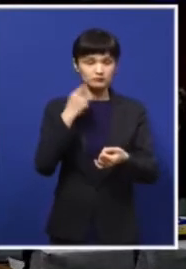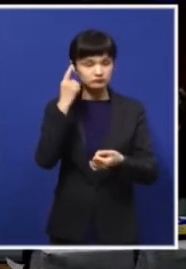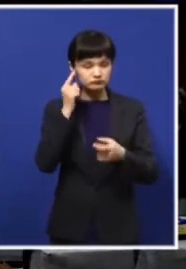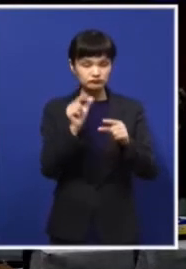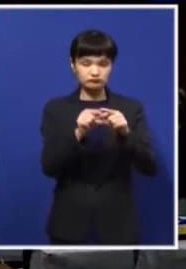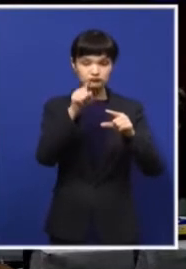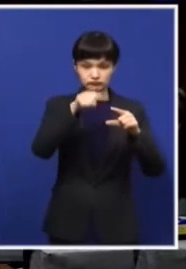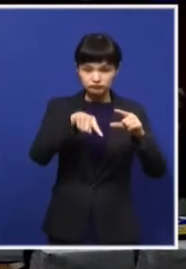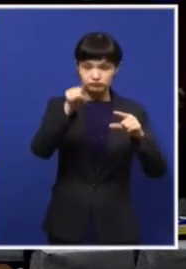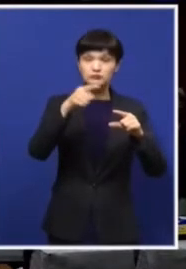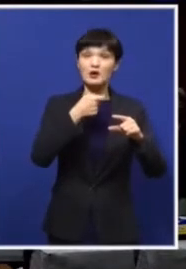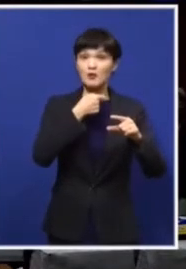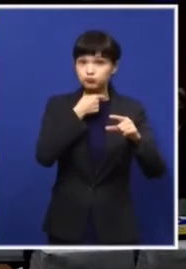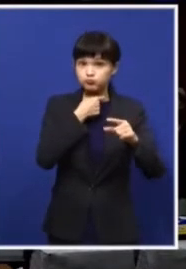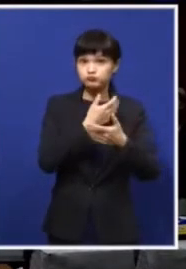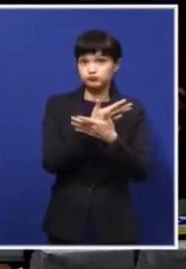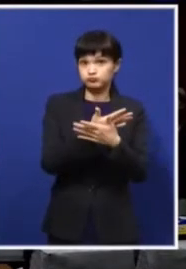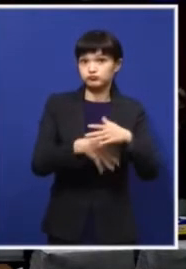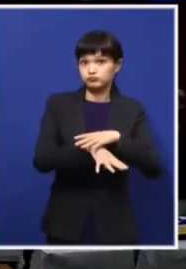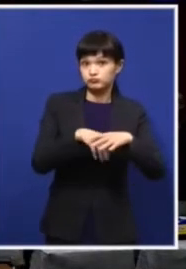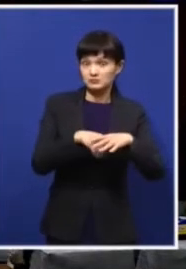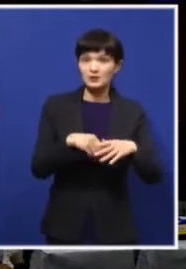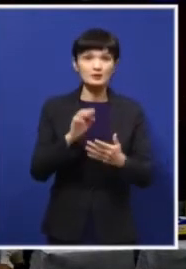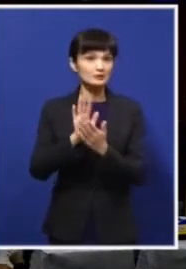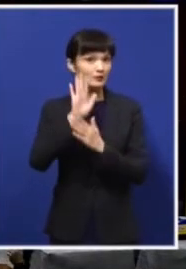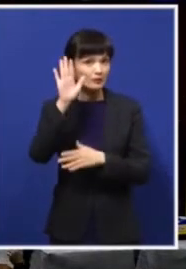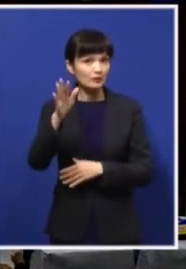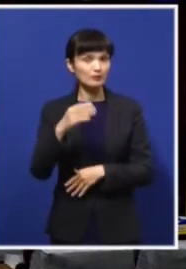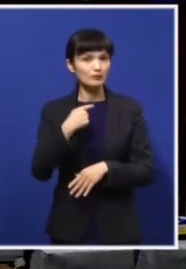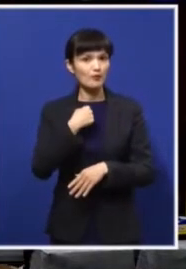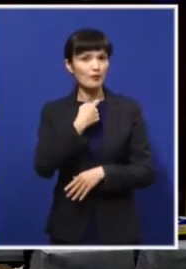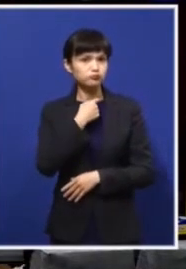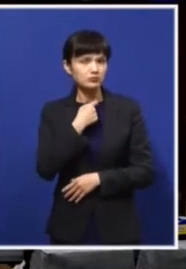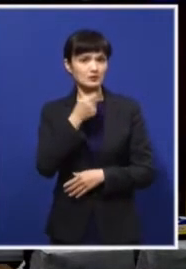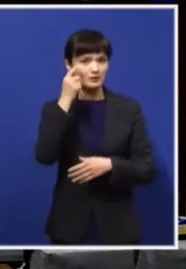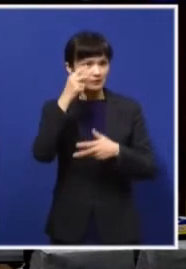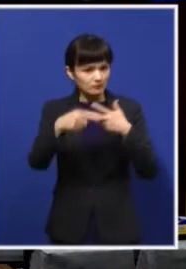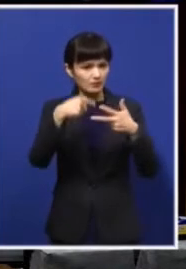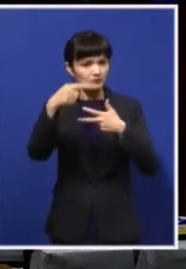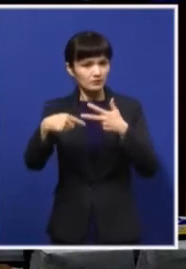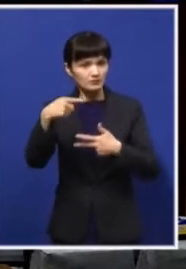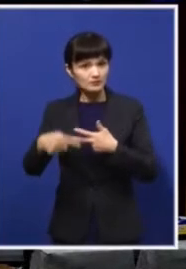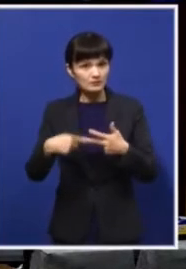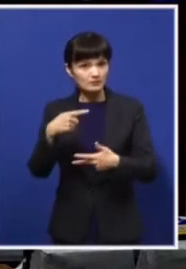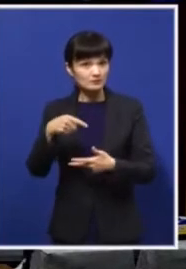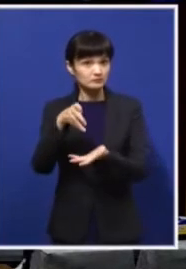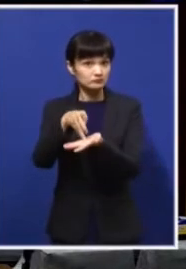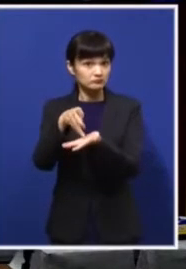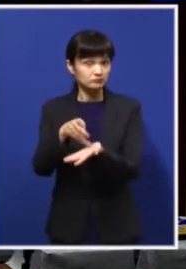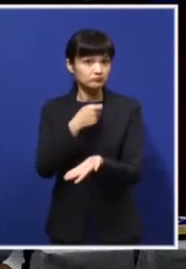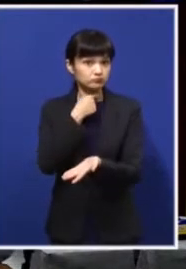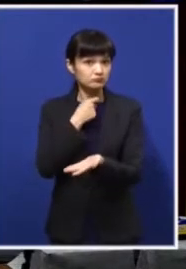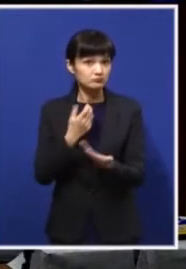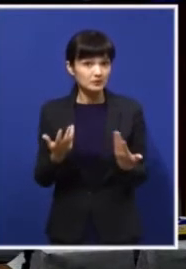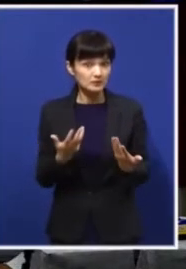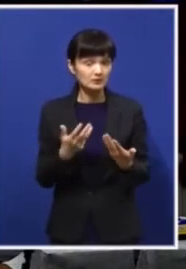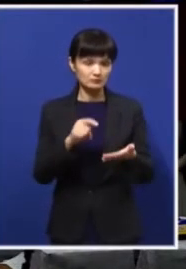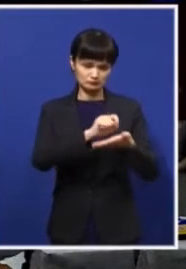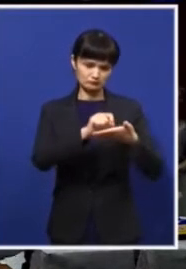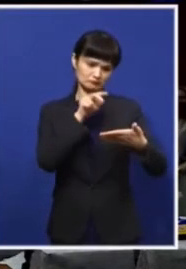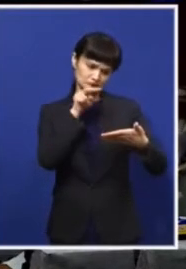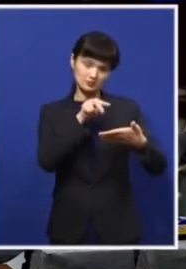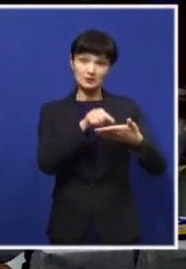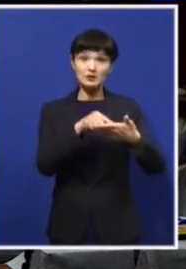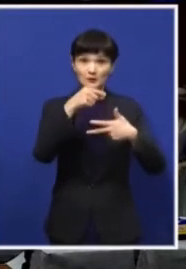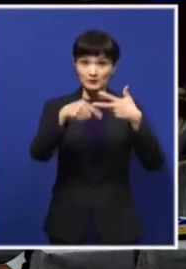码券的抽奖吗？那以后我还要每个礼拜去登记吗？那这上面写说每一周登记的